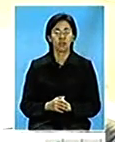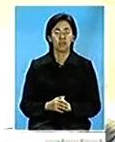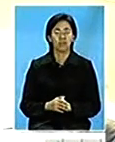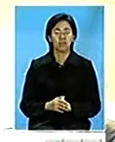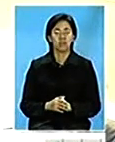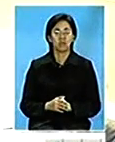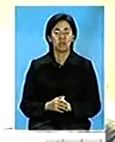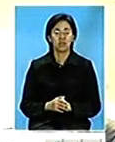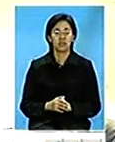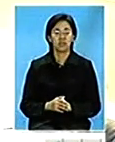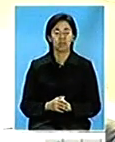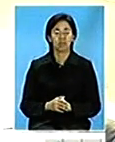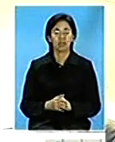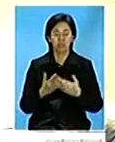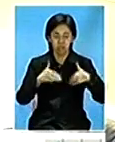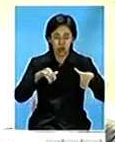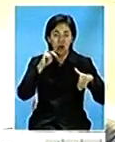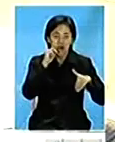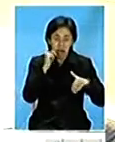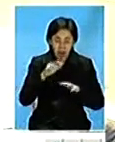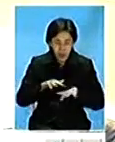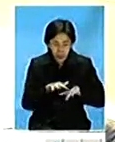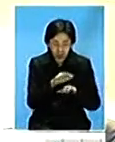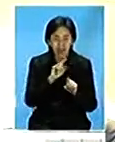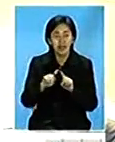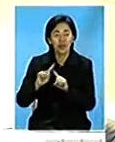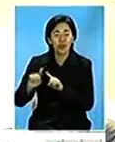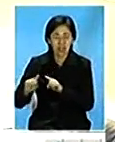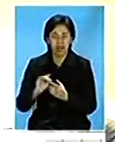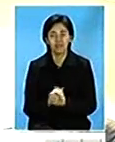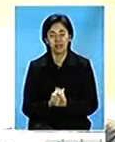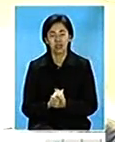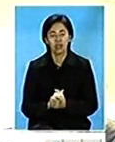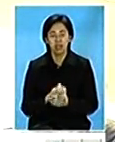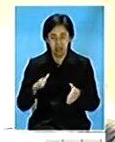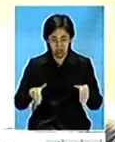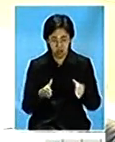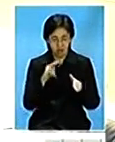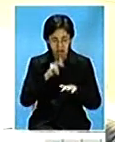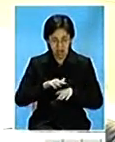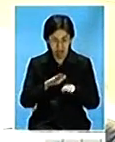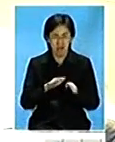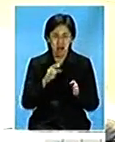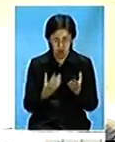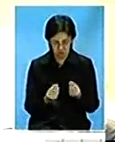ห้วยน้องของห้วยน้องคลองบึงนะครับแล้วก็แม่น้ำที่ตื้นเขิน